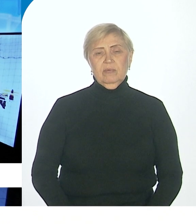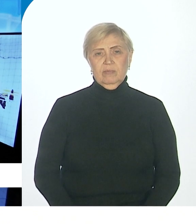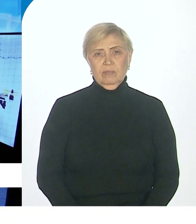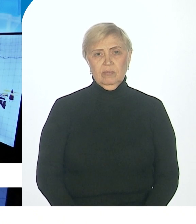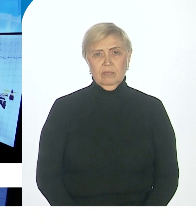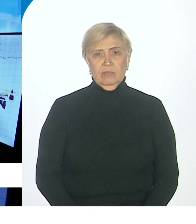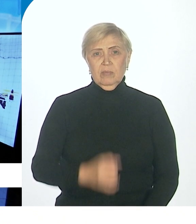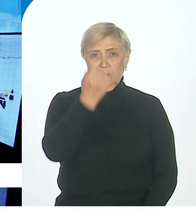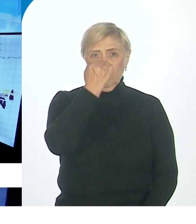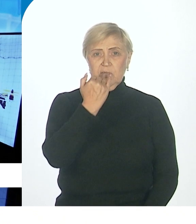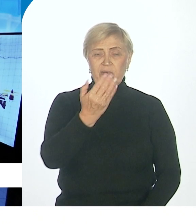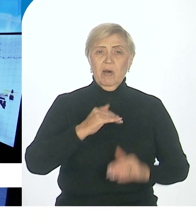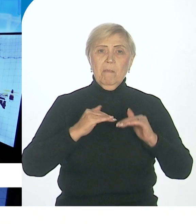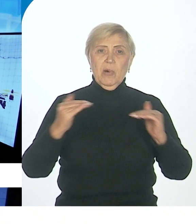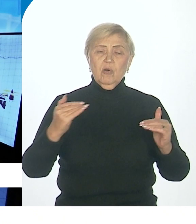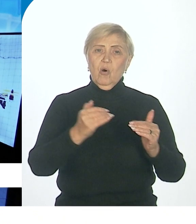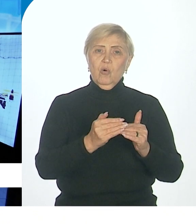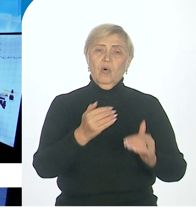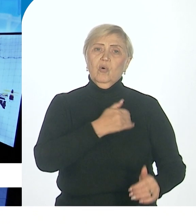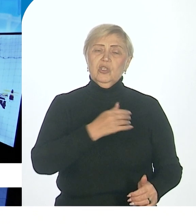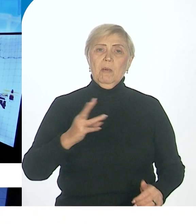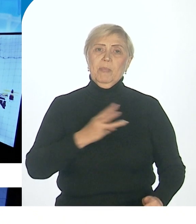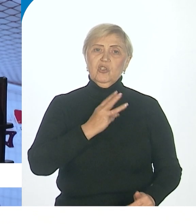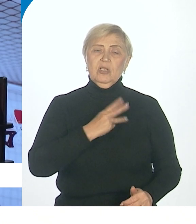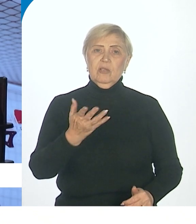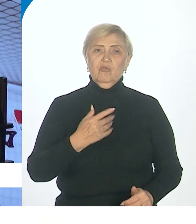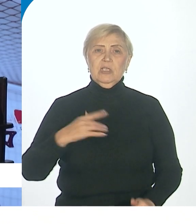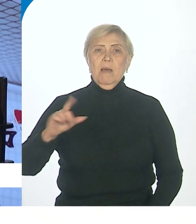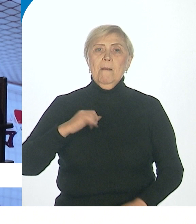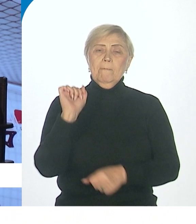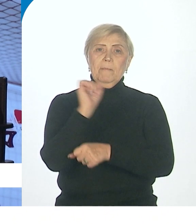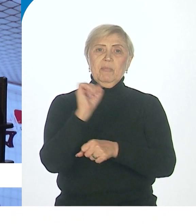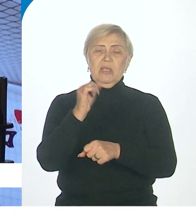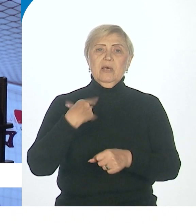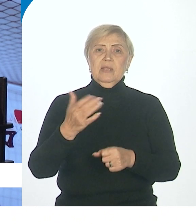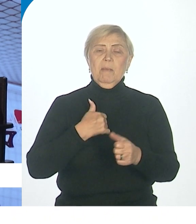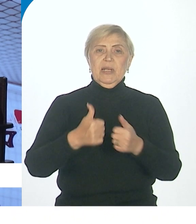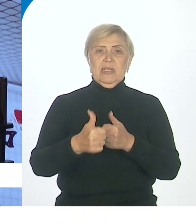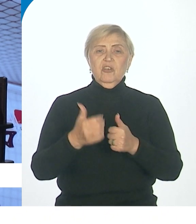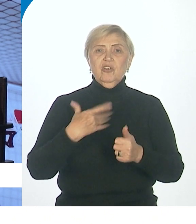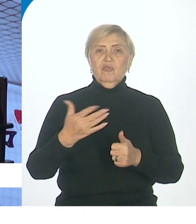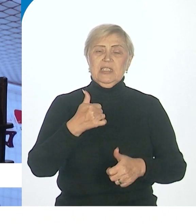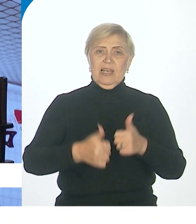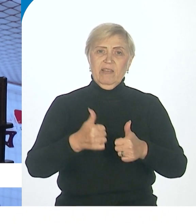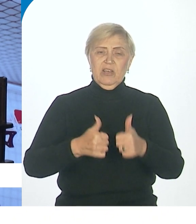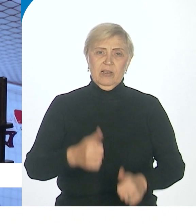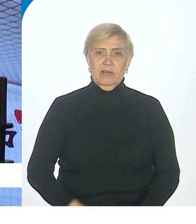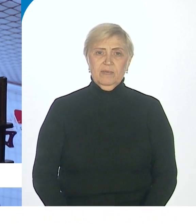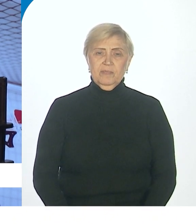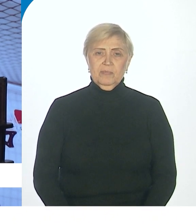Да. Спасибо вам большое. Хочется пожелать вам однозначной победы на предстоящих соревнованиях. Ну и да, и